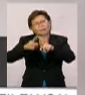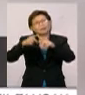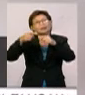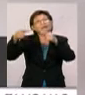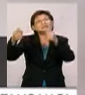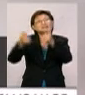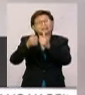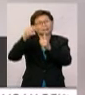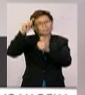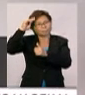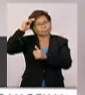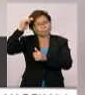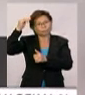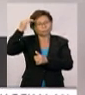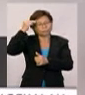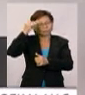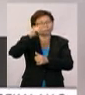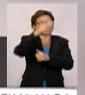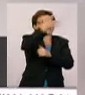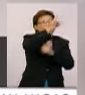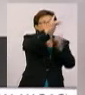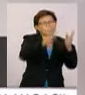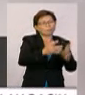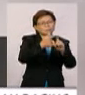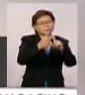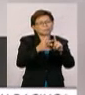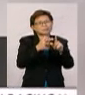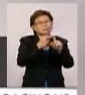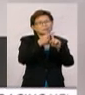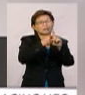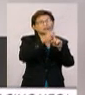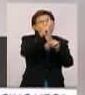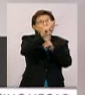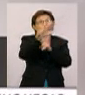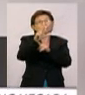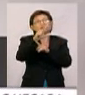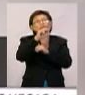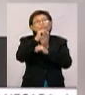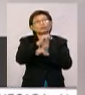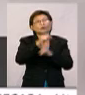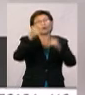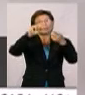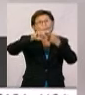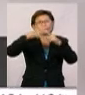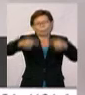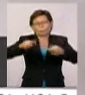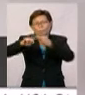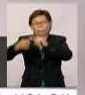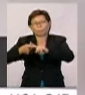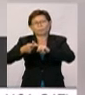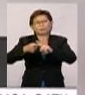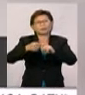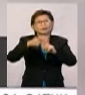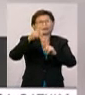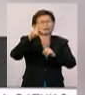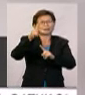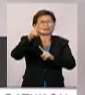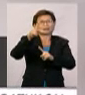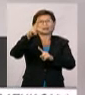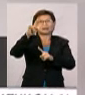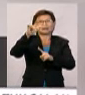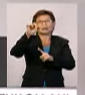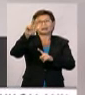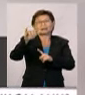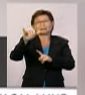Daripada senarai 26 pemain, seramai 18 pemain daripada skuad 23 pemain ketika aksi persahabatan bertemu Republik Kyrgyz di